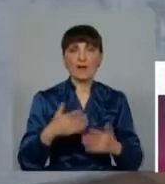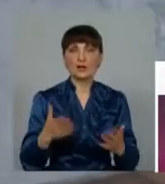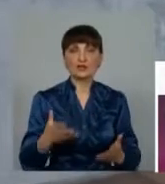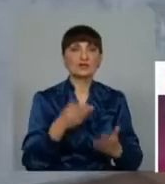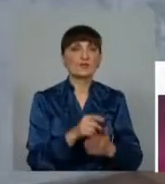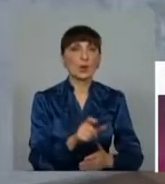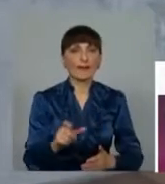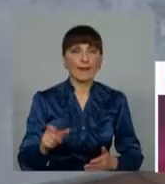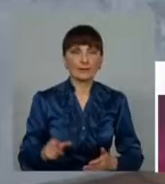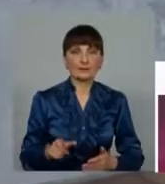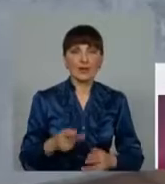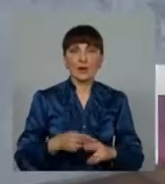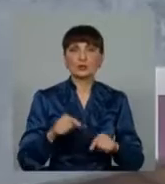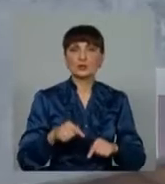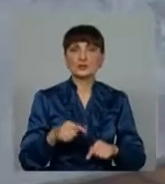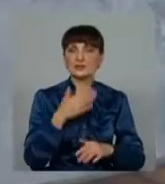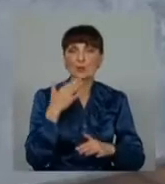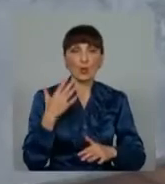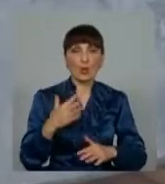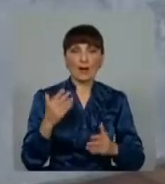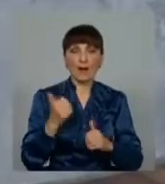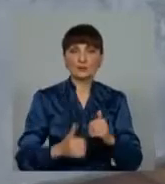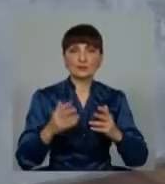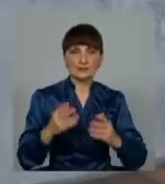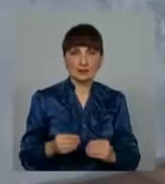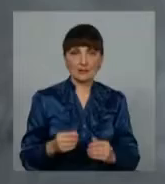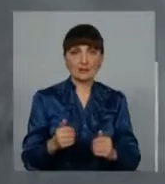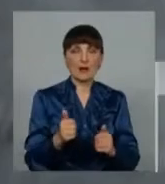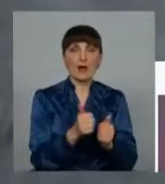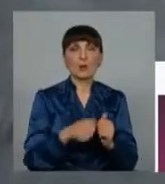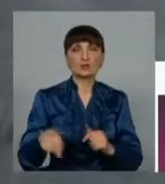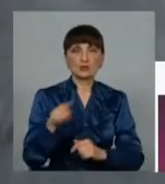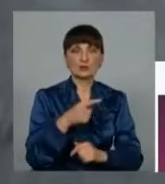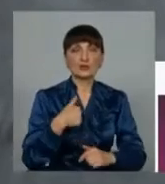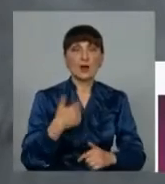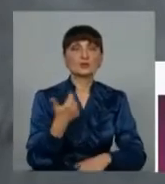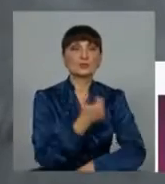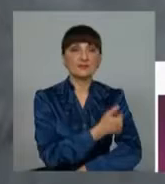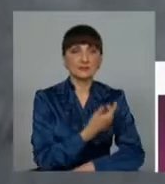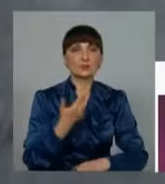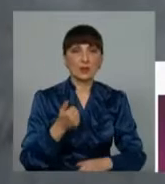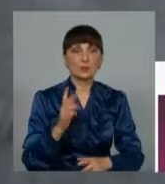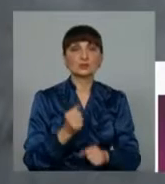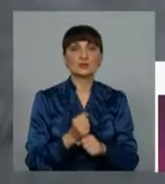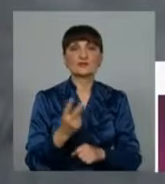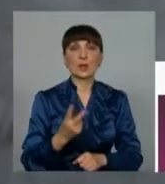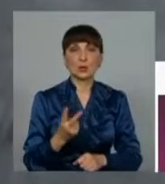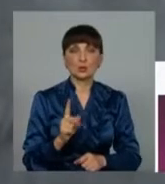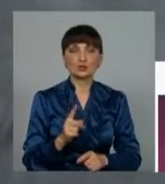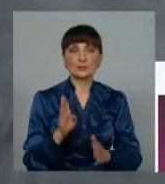своих клиентов, которых здесь немало, каждый день обезопасить окружающих. Я тоже поставила первую прививку, собираюсь сделать вторую,